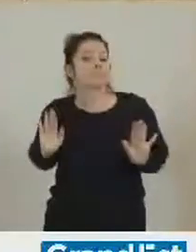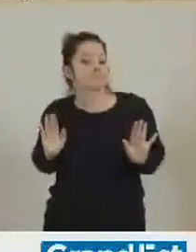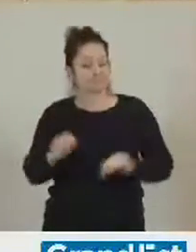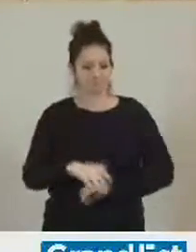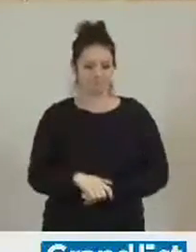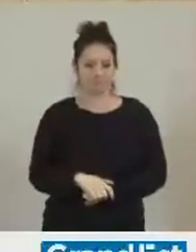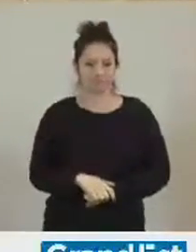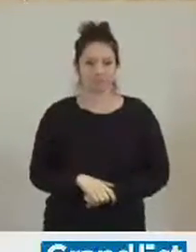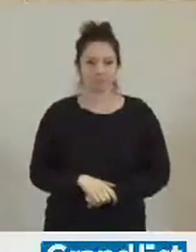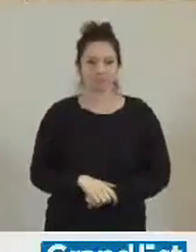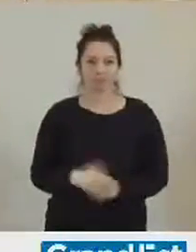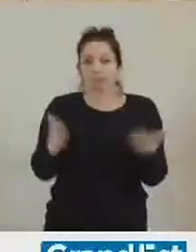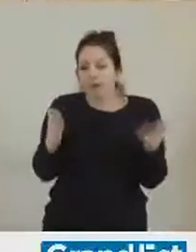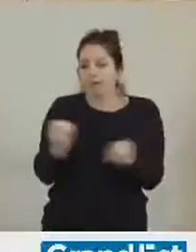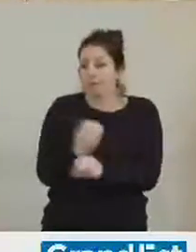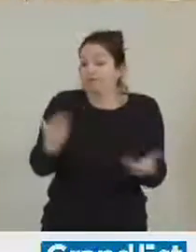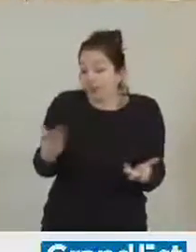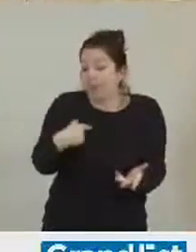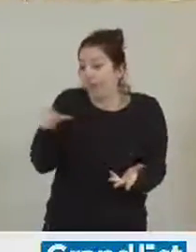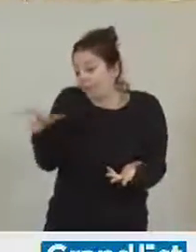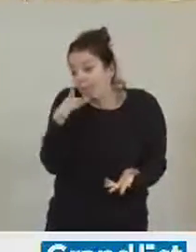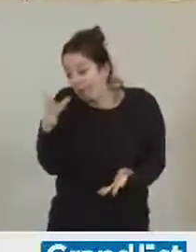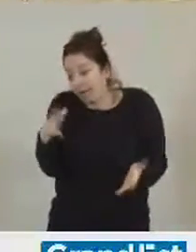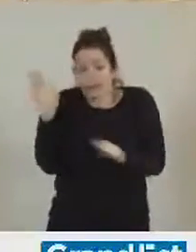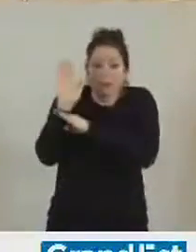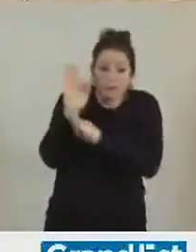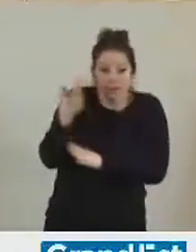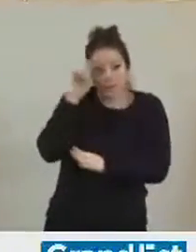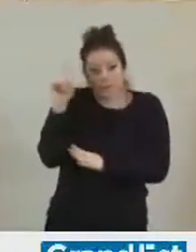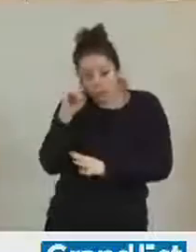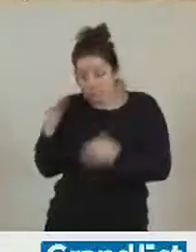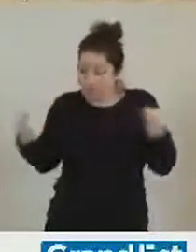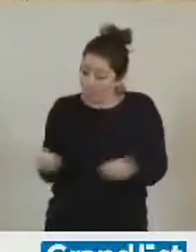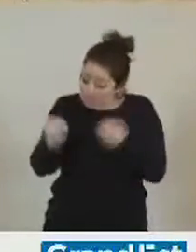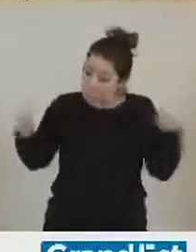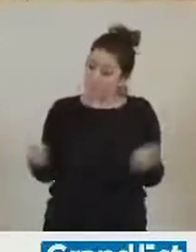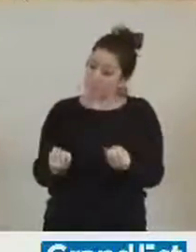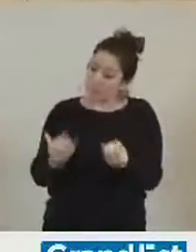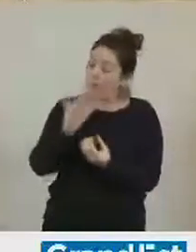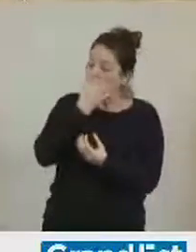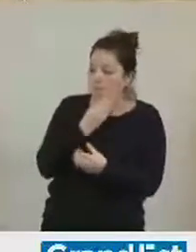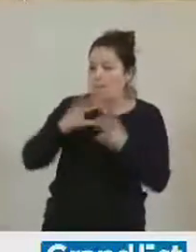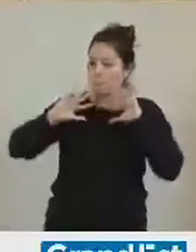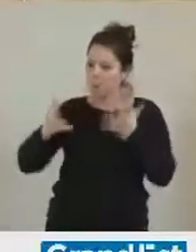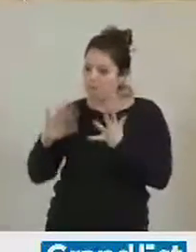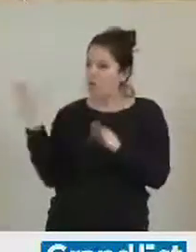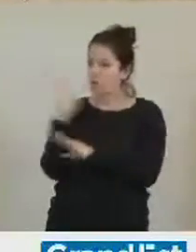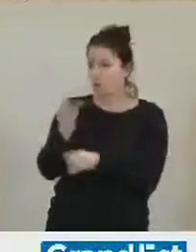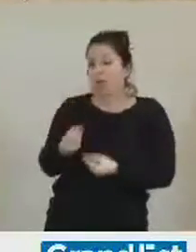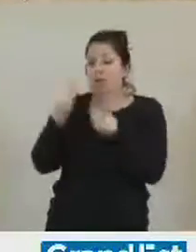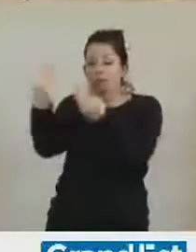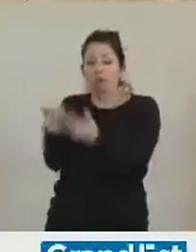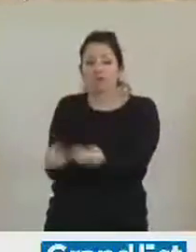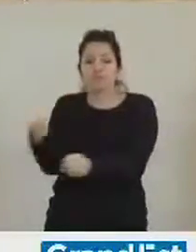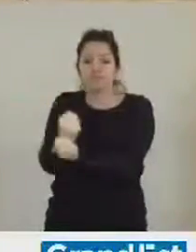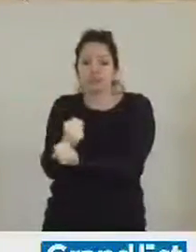et lui dire simplement qu'elle n'aurait pas pu candidater, parce que d'action remarquable, à part peut-être donner à la Fondation Simone Veil, mais le